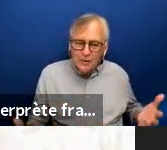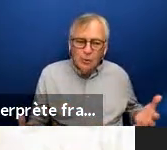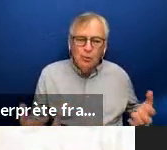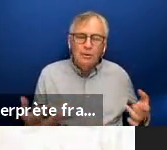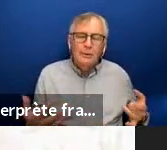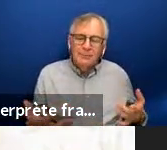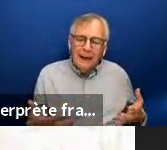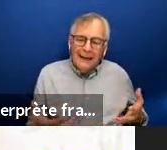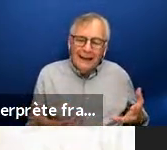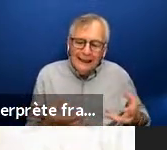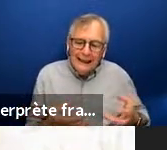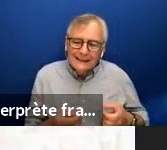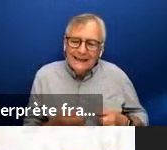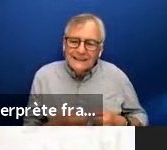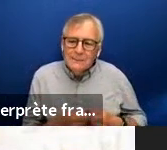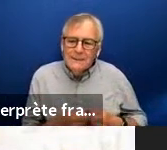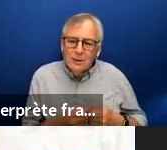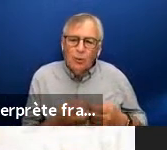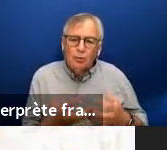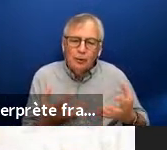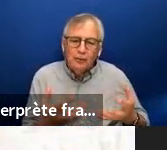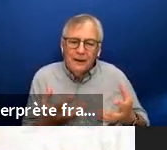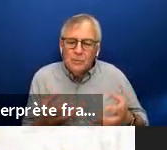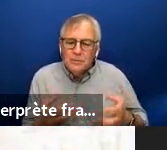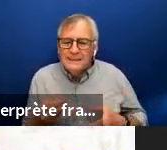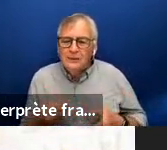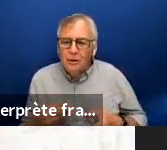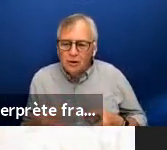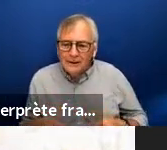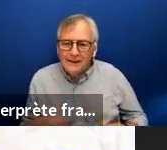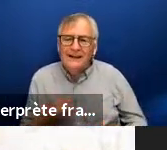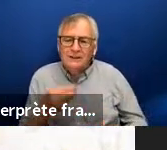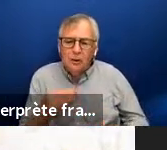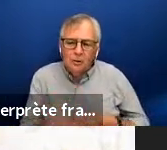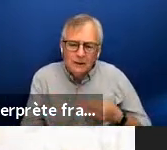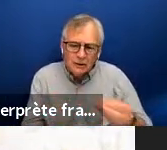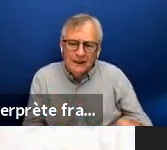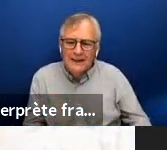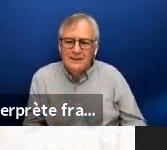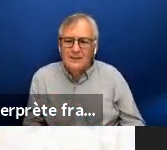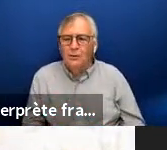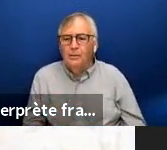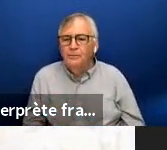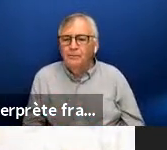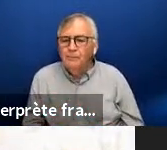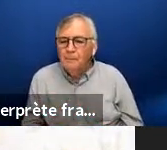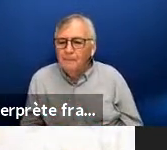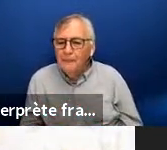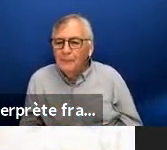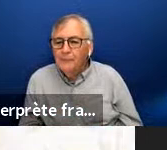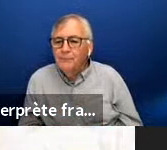Chez les sourds, la transmission se fait aussi de génération en génération.